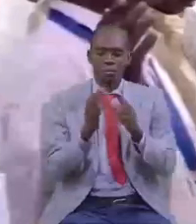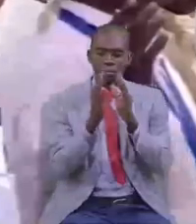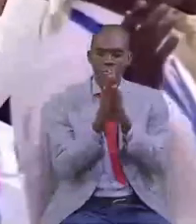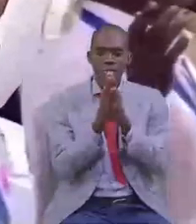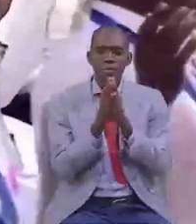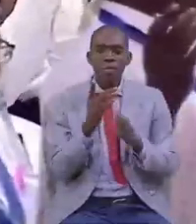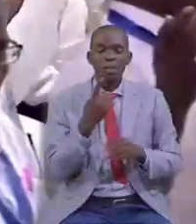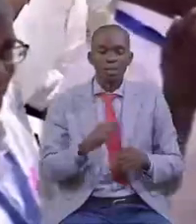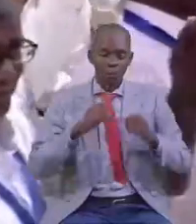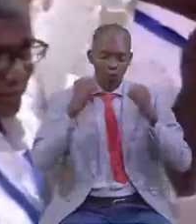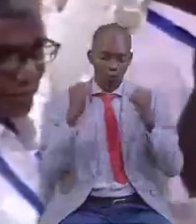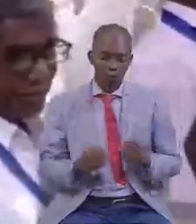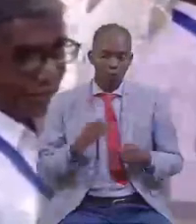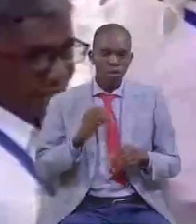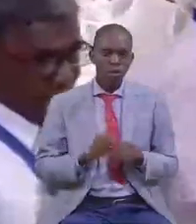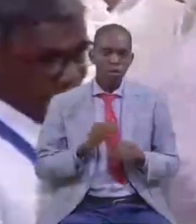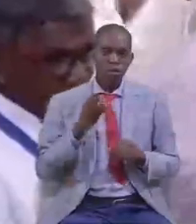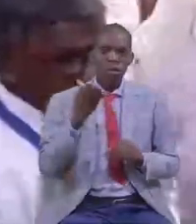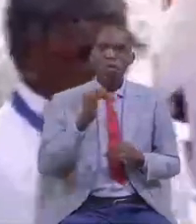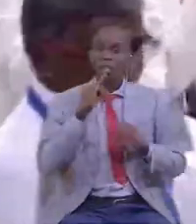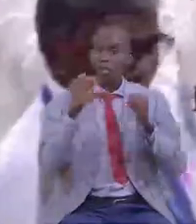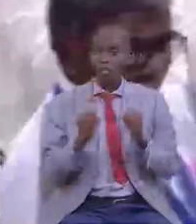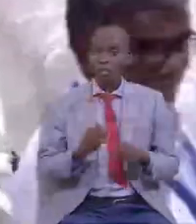La force de Dieu en toi à tout moment.